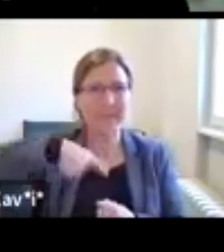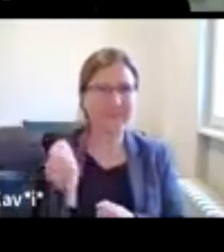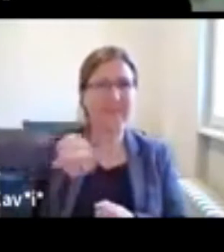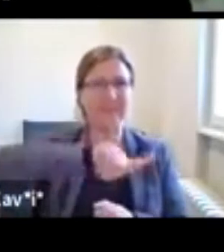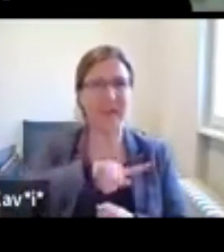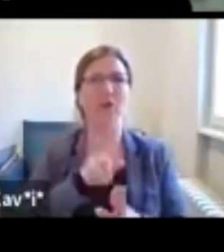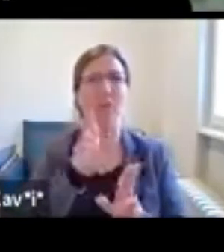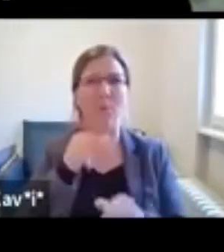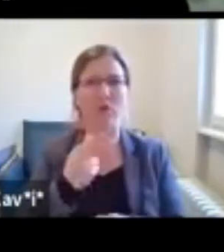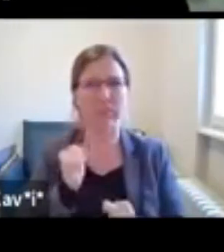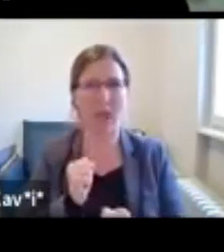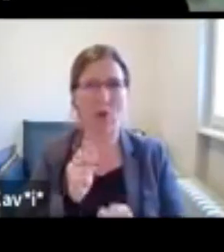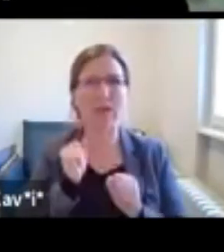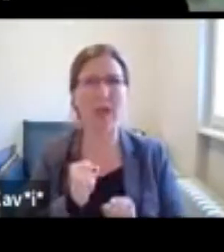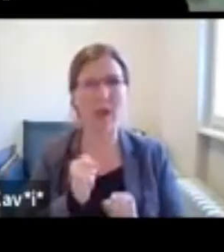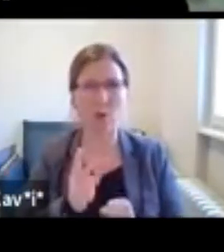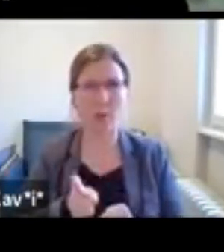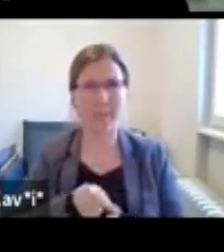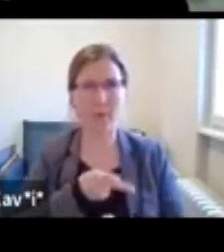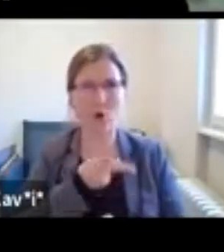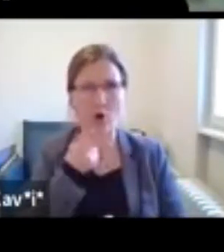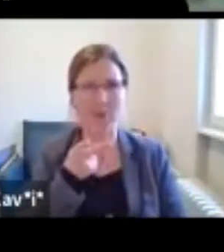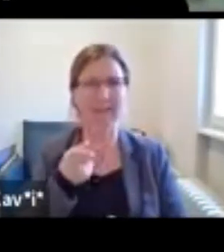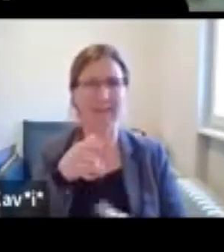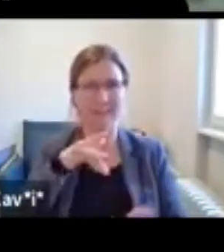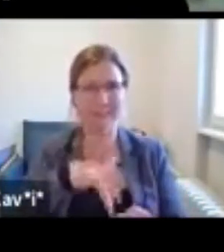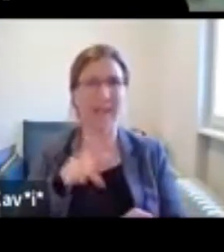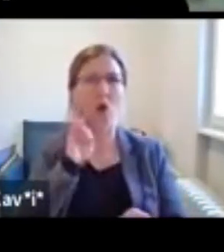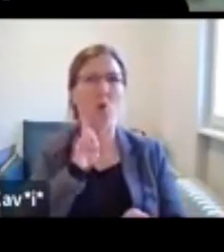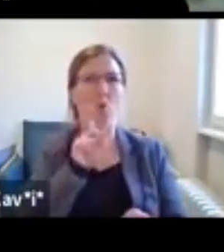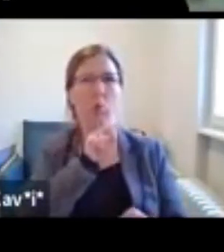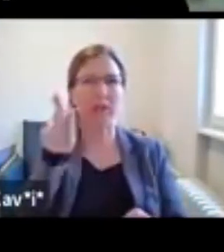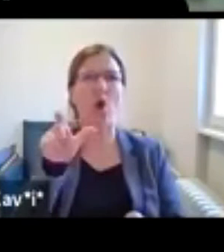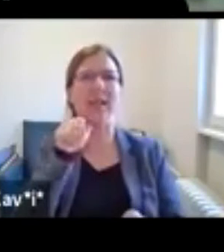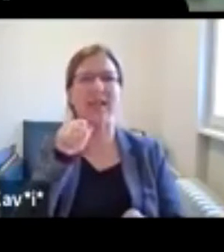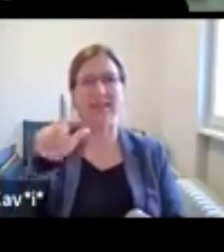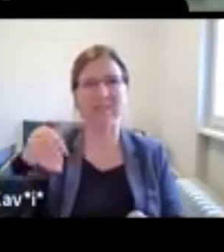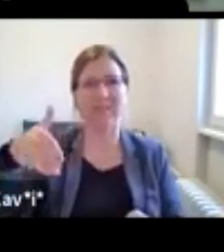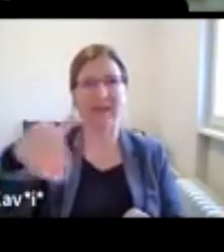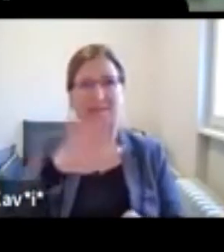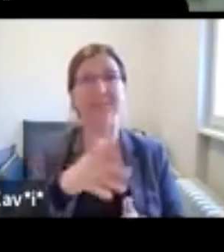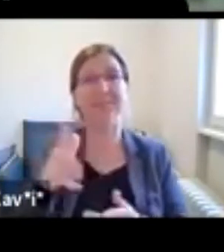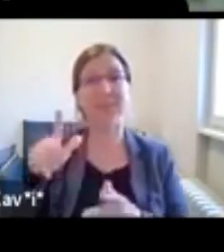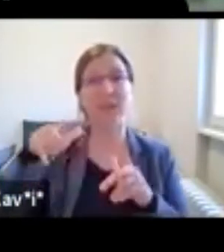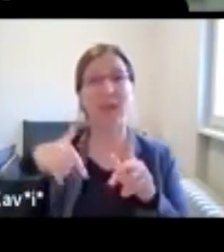biti jako, jako ponosni u Urihu i šire. Ljubica, je li tu negdje? Ja ju